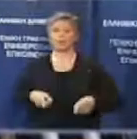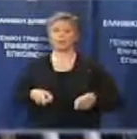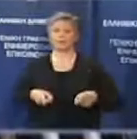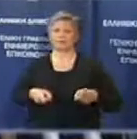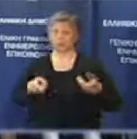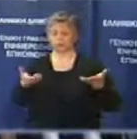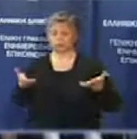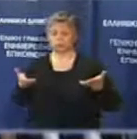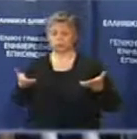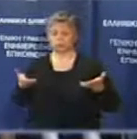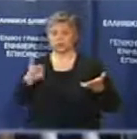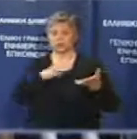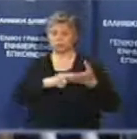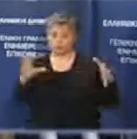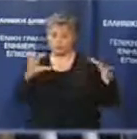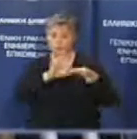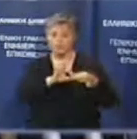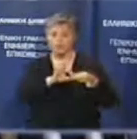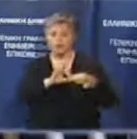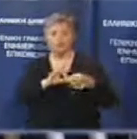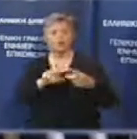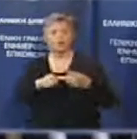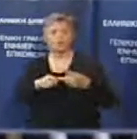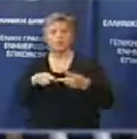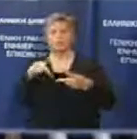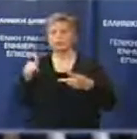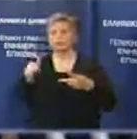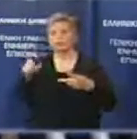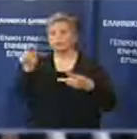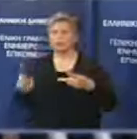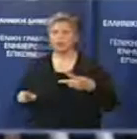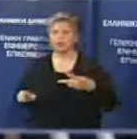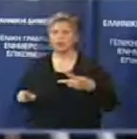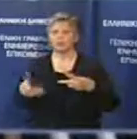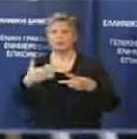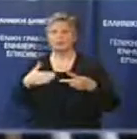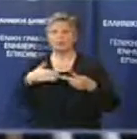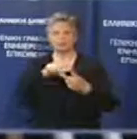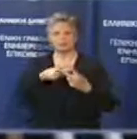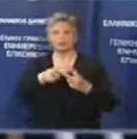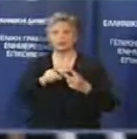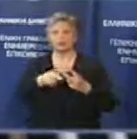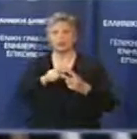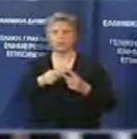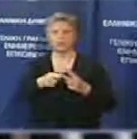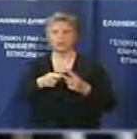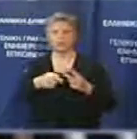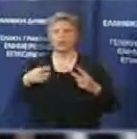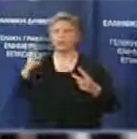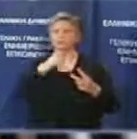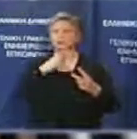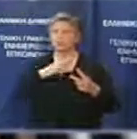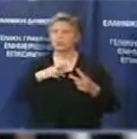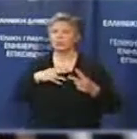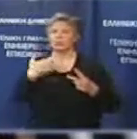δεν μπορεί να συνεχιστεί η κυβερνητική αυτή συνεργασία. Αυτός ο κυβερνητικός συνασπισμός. Πώς αντιδράει ο Αλέξης Τσίπρας σε ένα